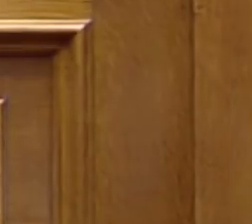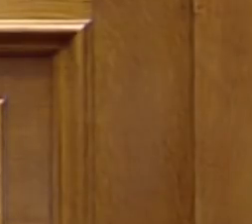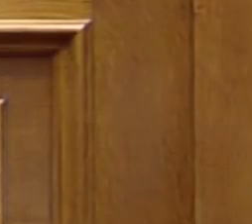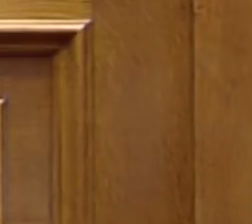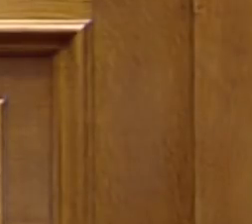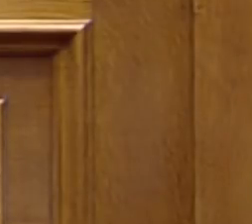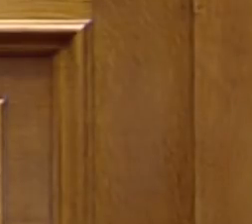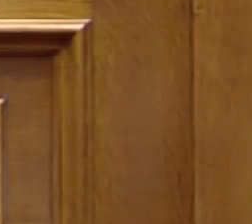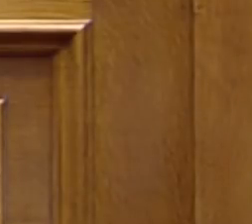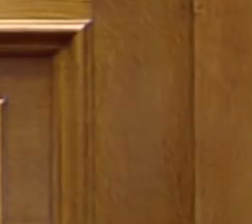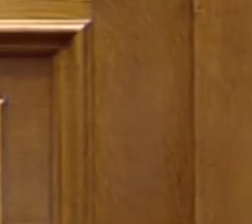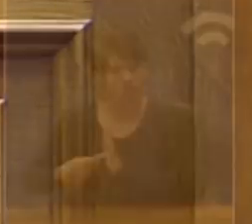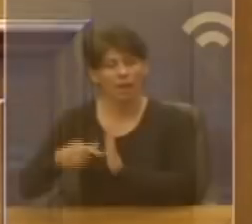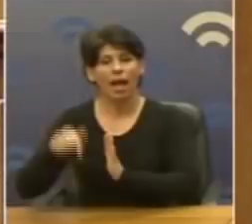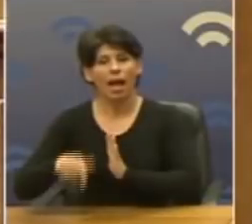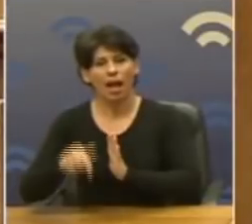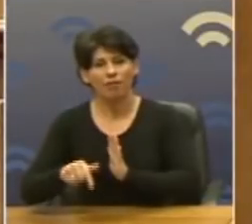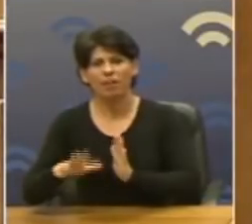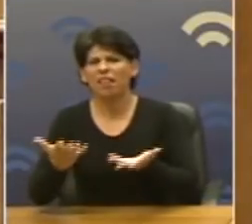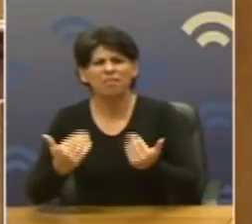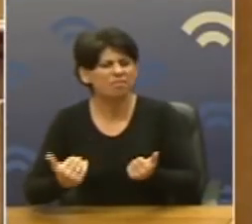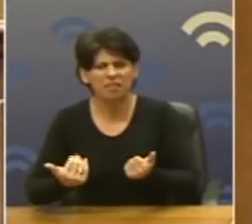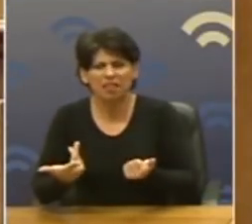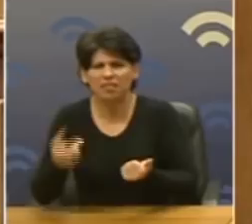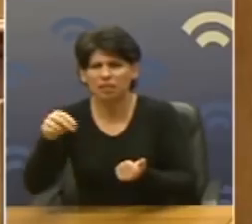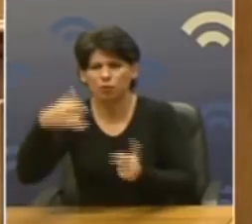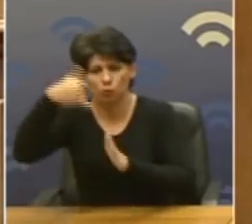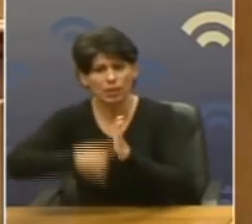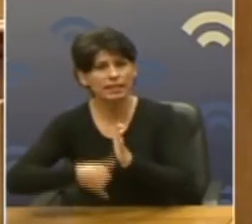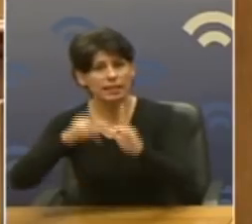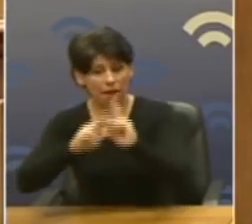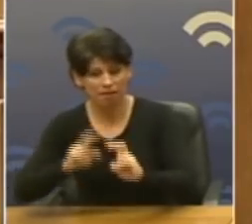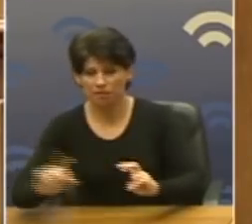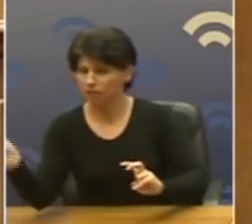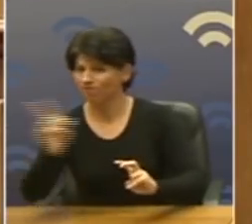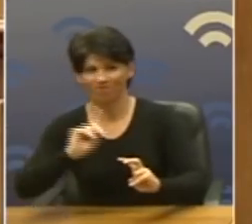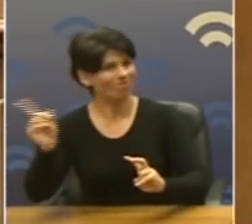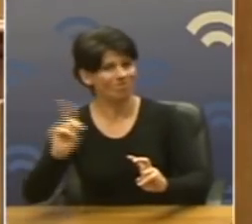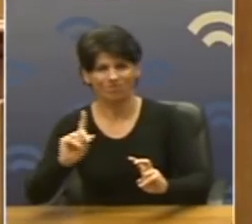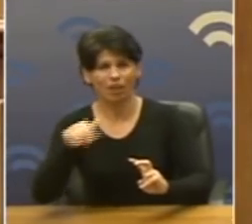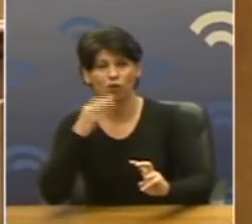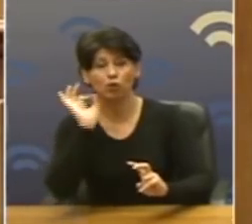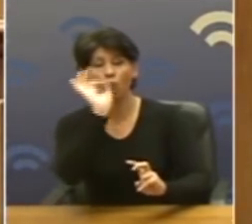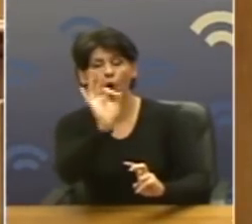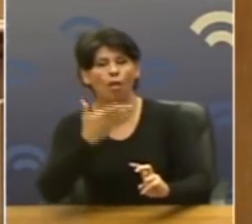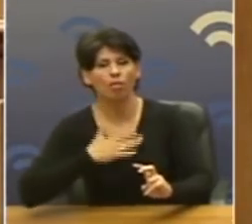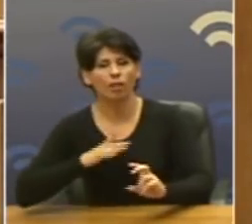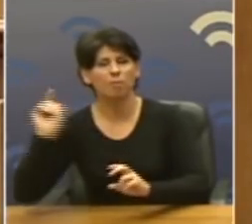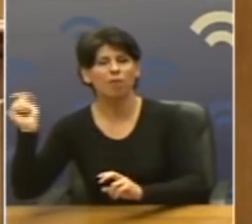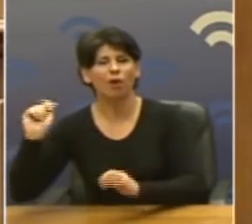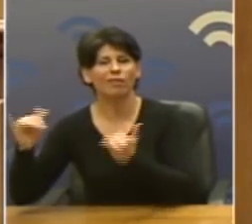αρμοδιότητες δεν αξιοποιούνται για να γίνεται και ουσιαστική έρευνα, αλλά για να παίζονται τα διάφορα πολιτικά